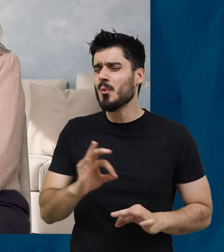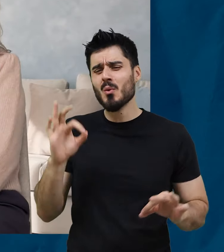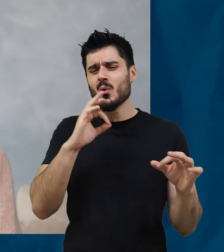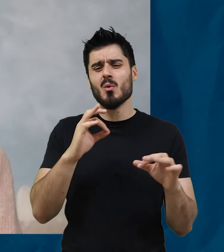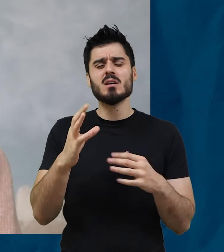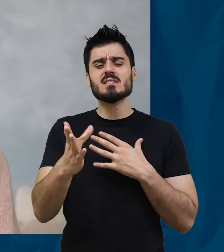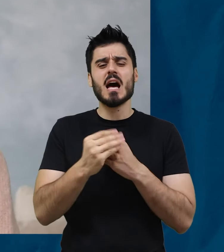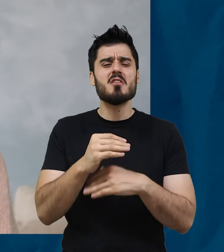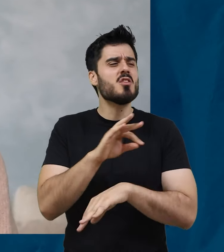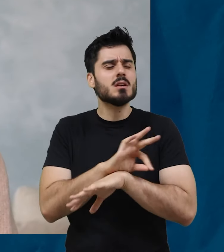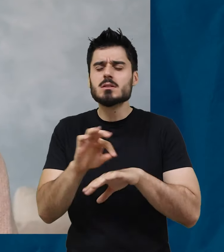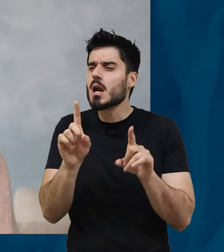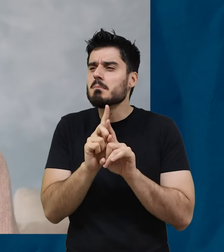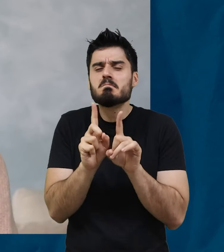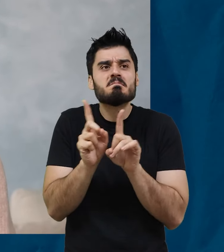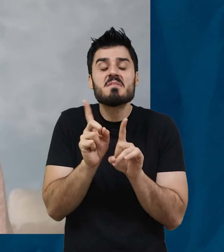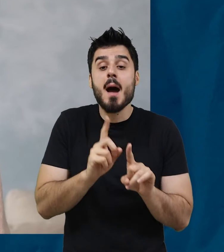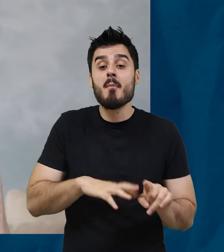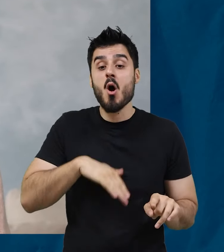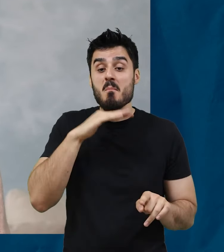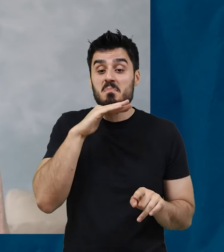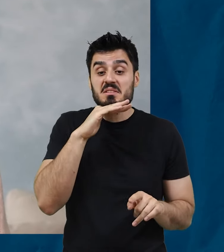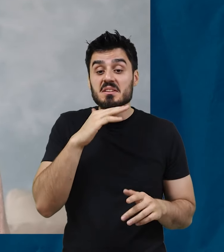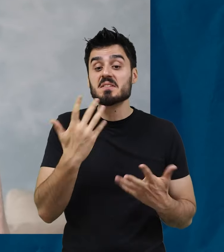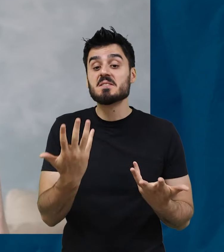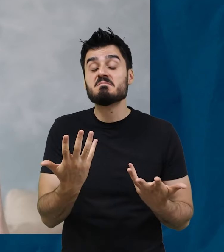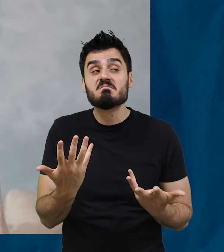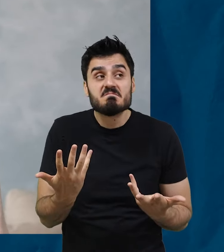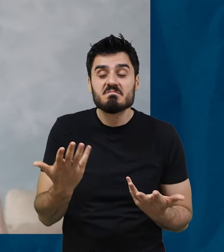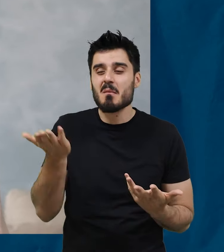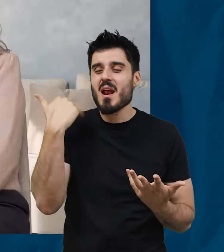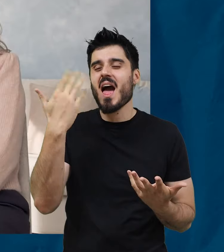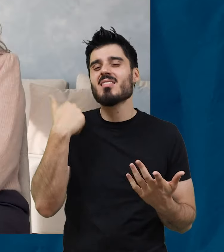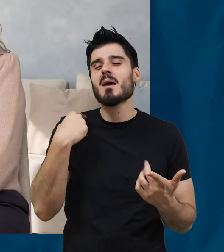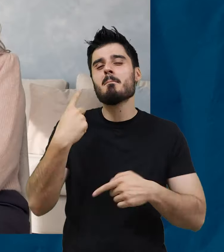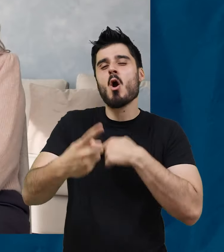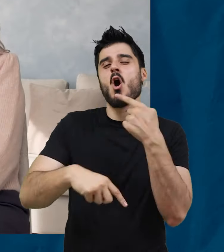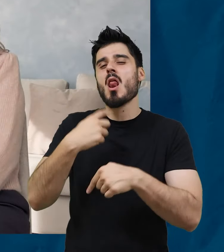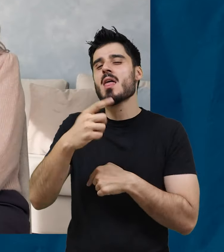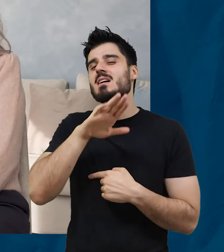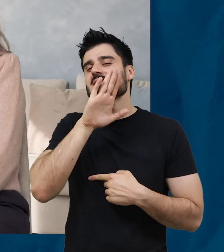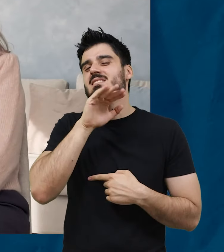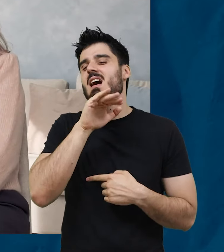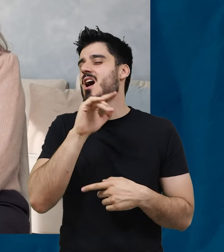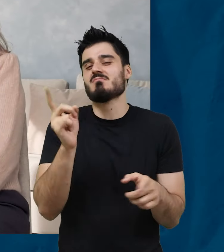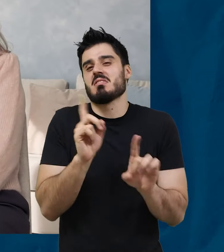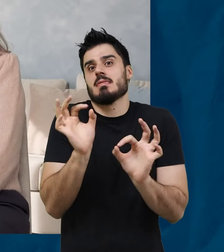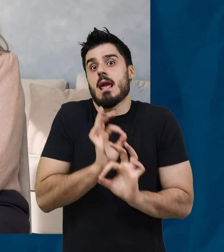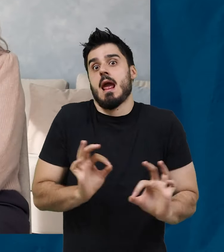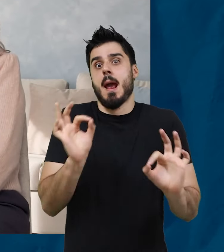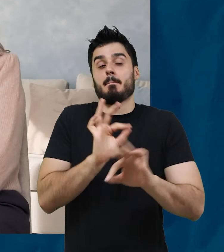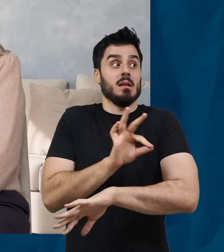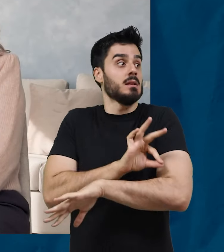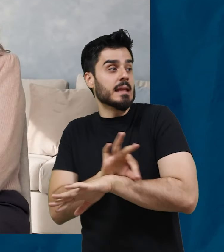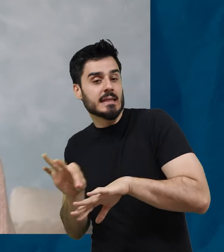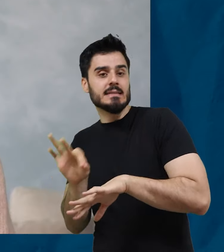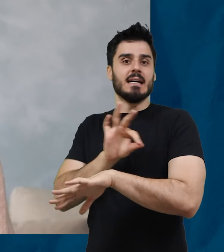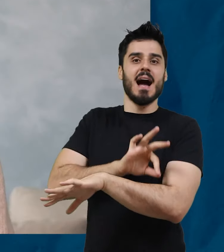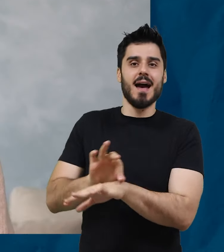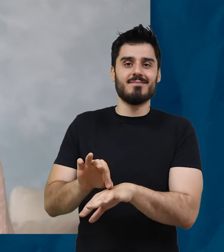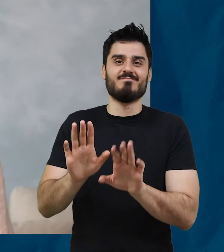поколението, което ходеше и си купуваше, сега ще купя секцията, после ще купя дивана. А това да имаш една... Когато успеем да го хванем. Да, така